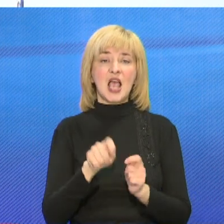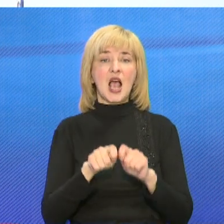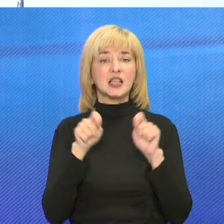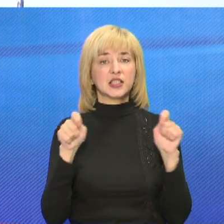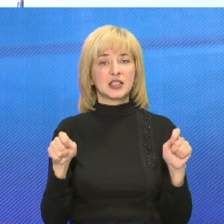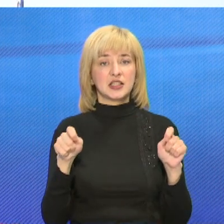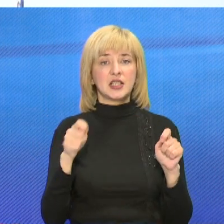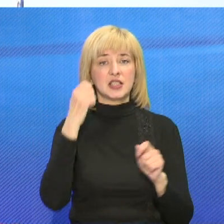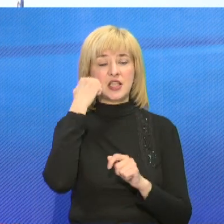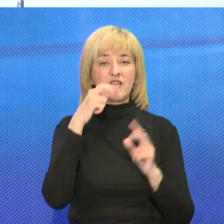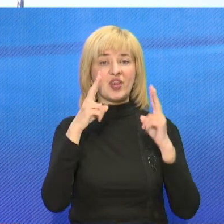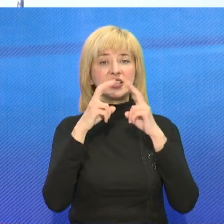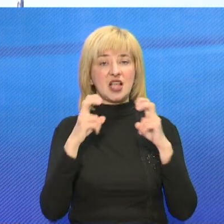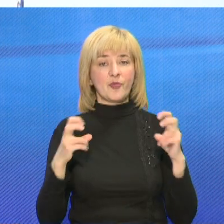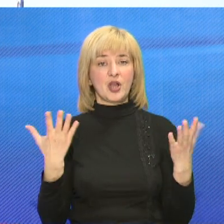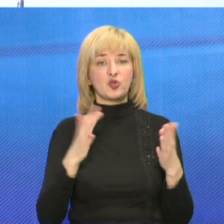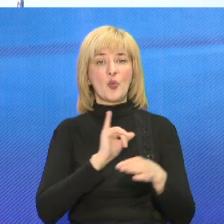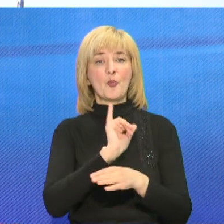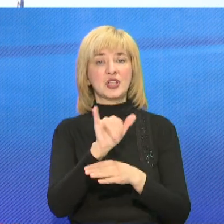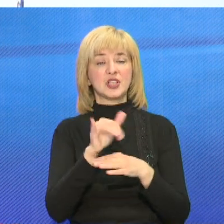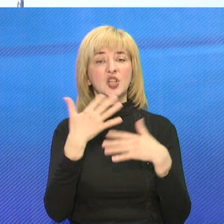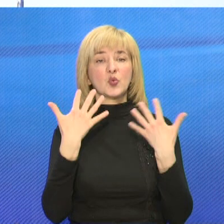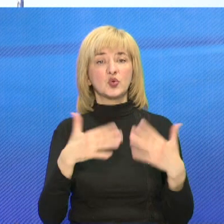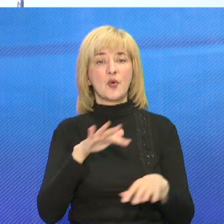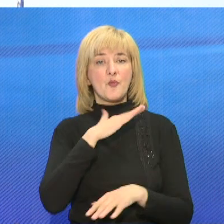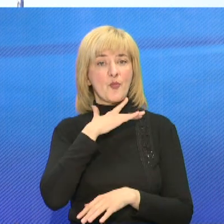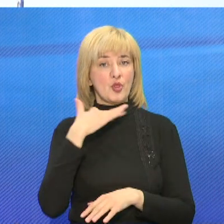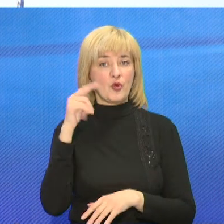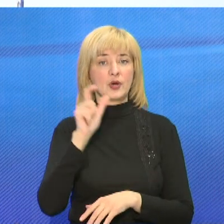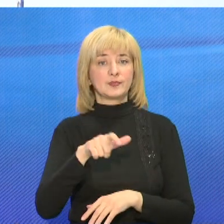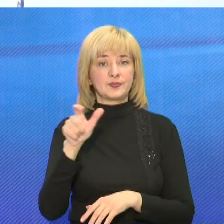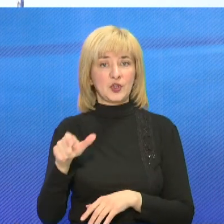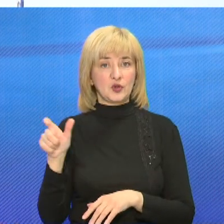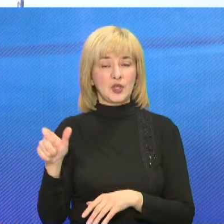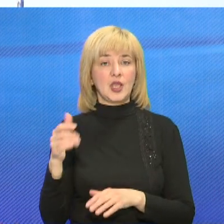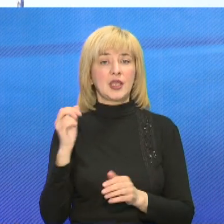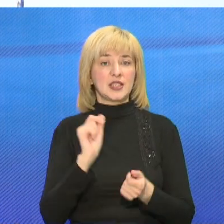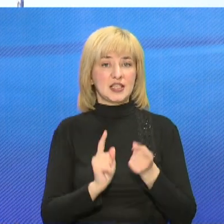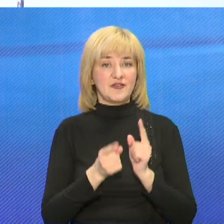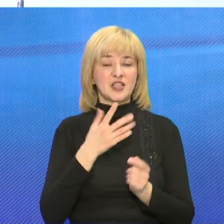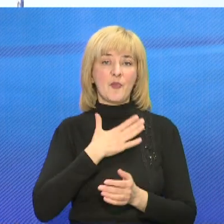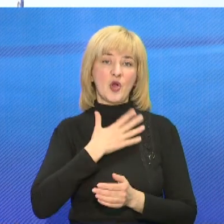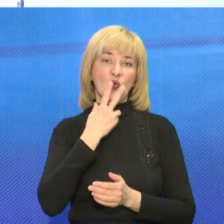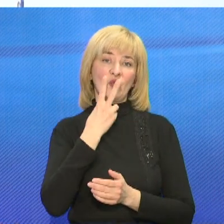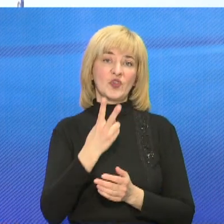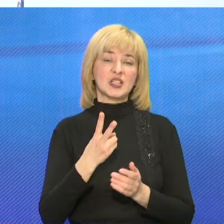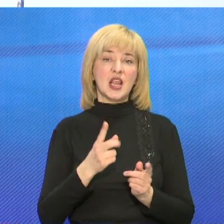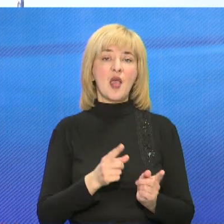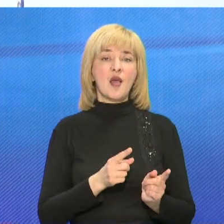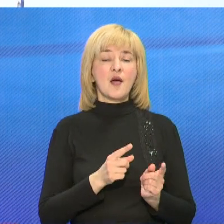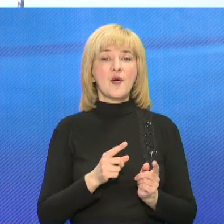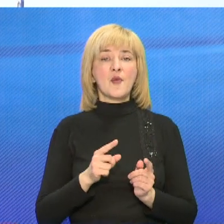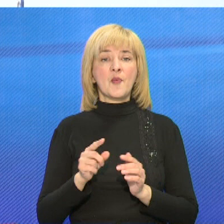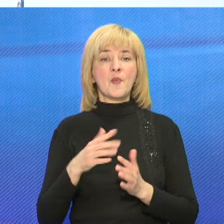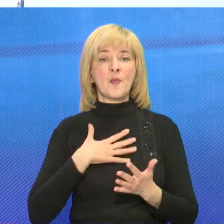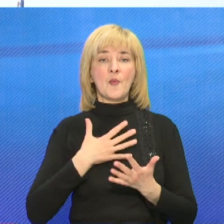замка, который уже посетило огромное количество наших с вами соотечественников. И действительно, мы увидели мобильность наших